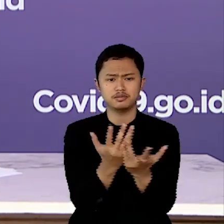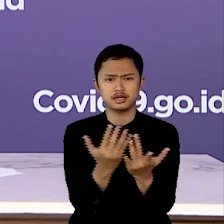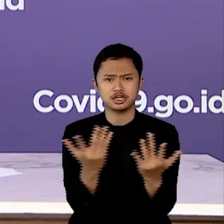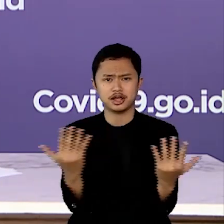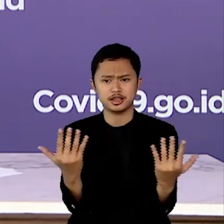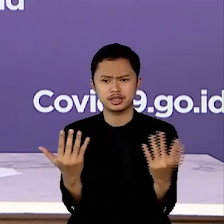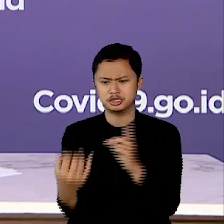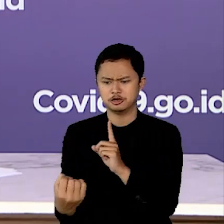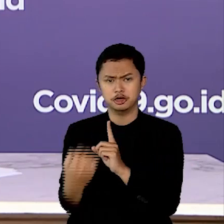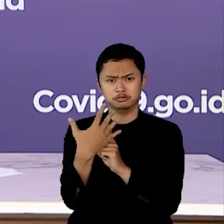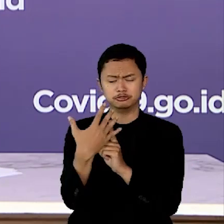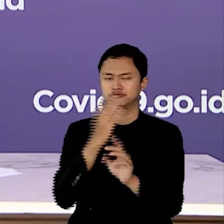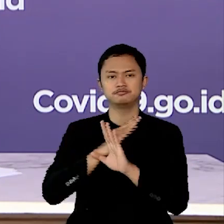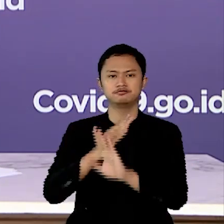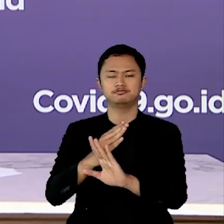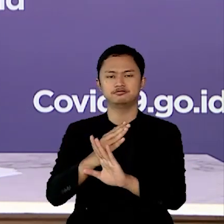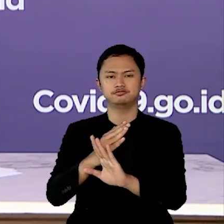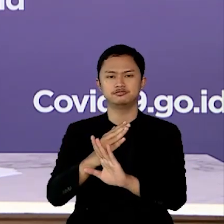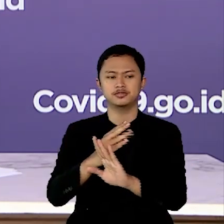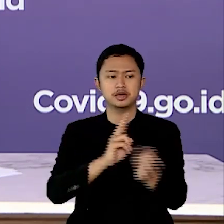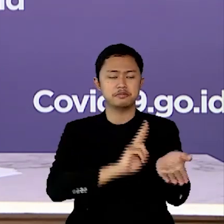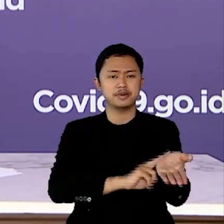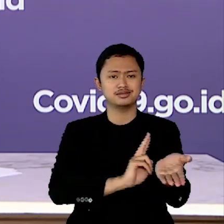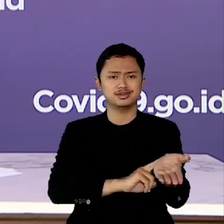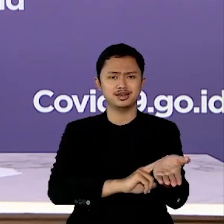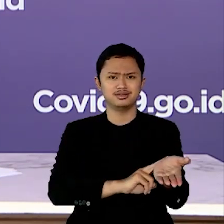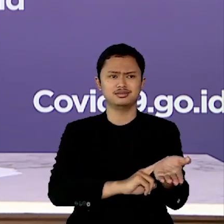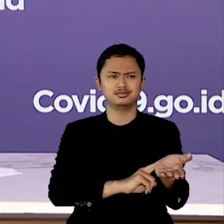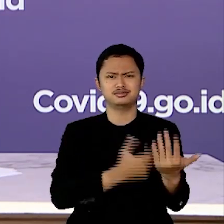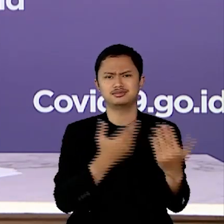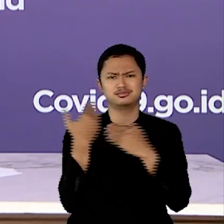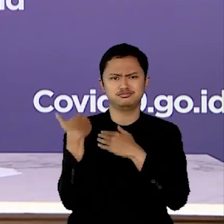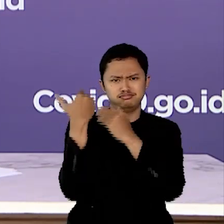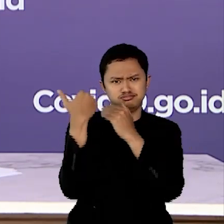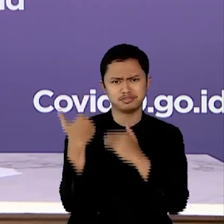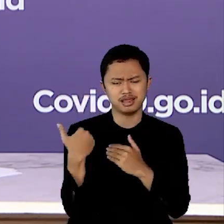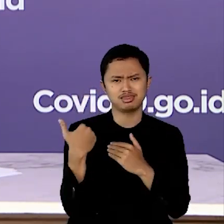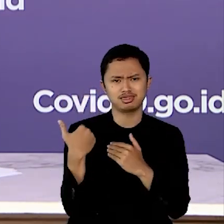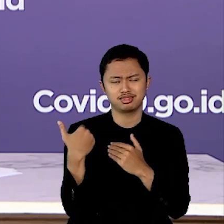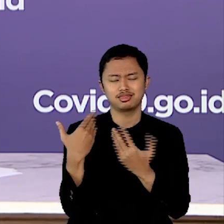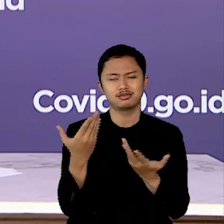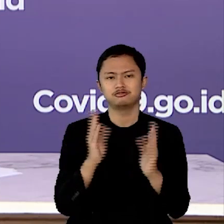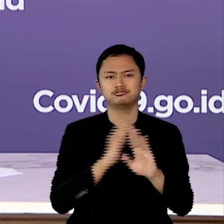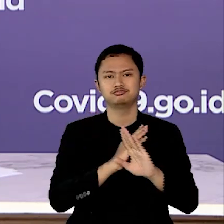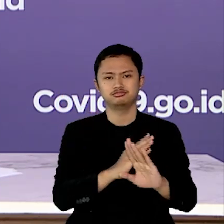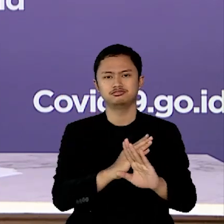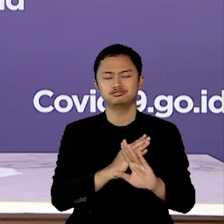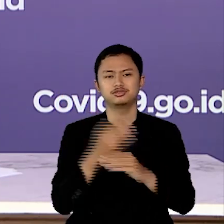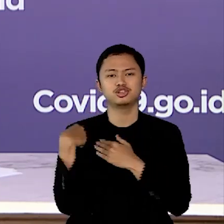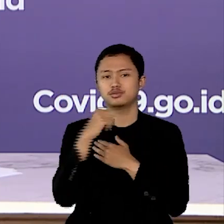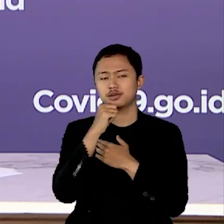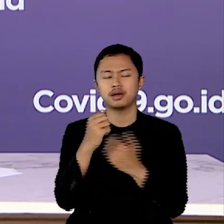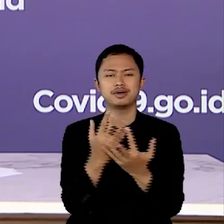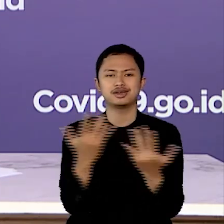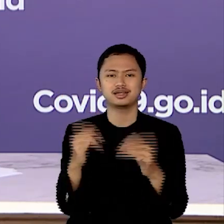tengah masyarakat agar tidak semakin menambah beban penanganan pasien copy 19 dan ini merupakan peran penting dari masyarakat